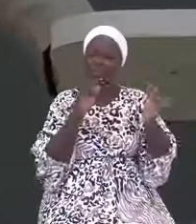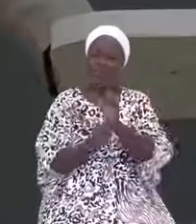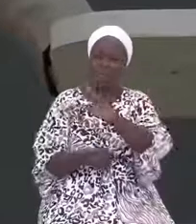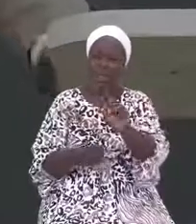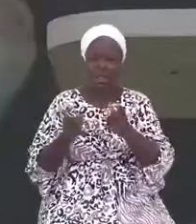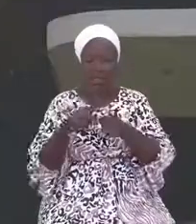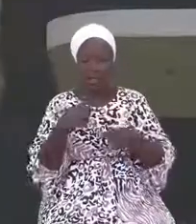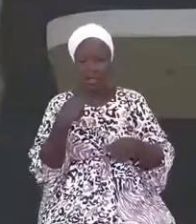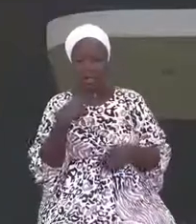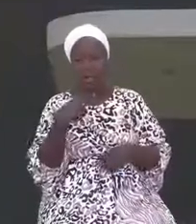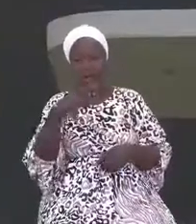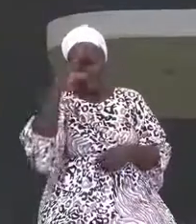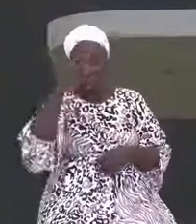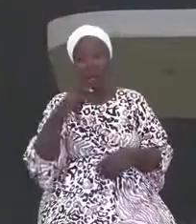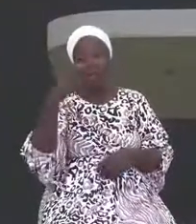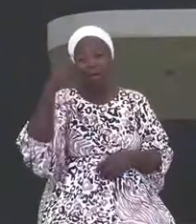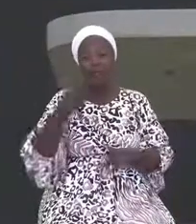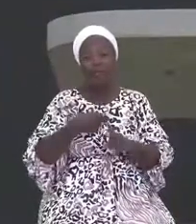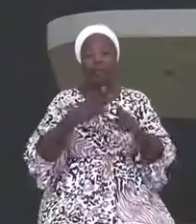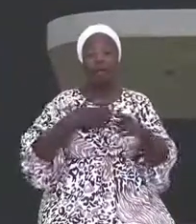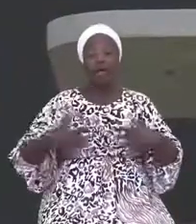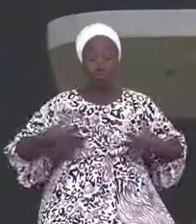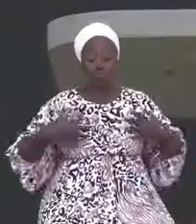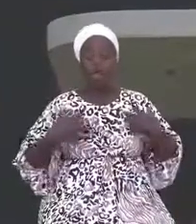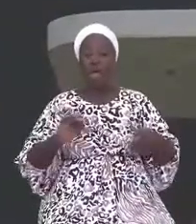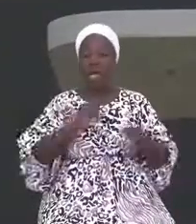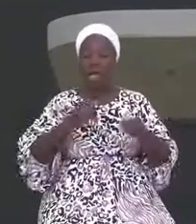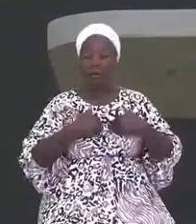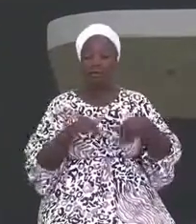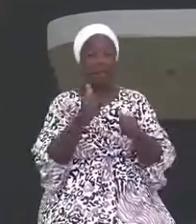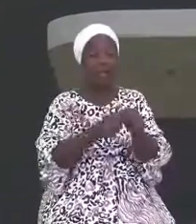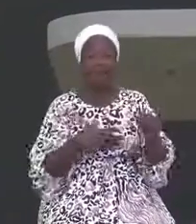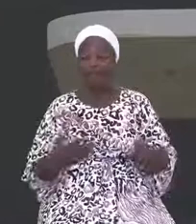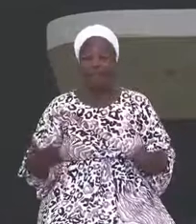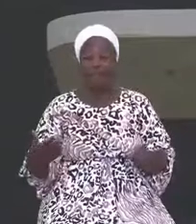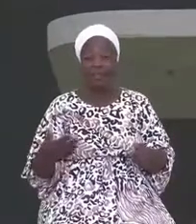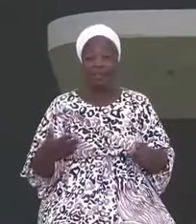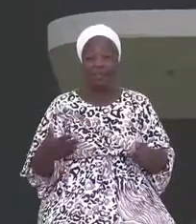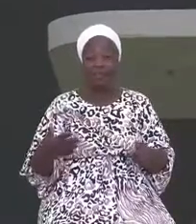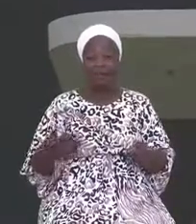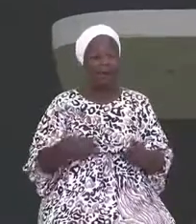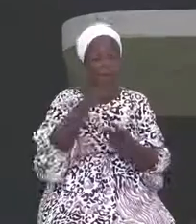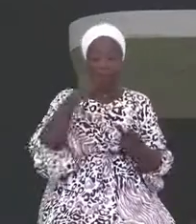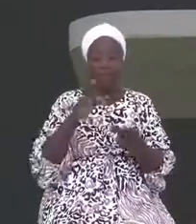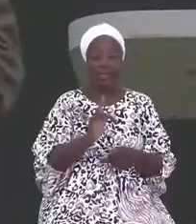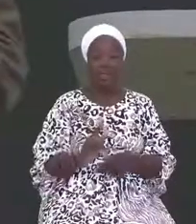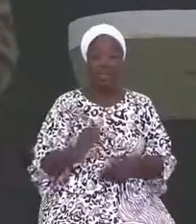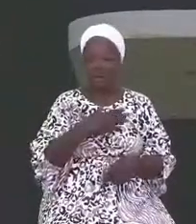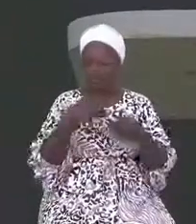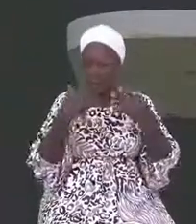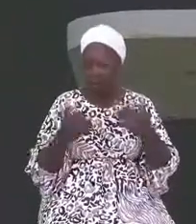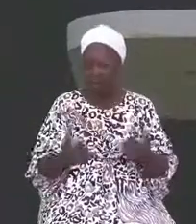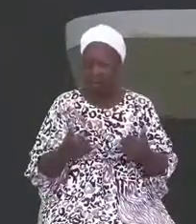dit, oh, depuis ma jeunesse, j'ai tout observé parfaitement. Et maintenant,